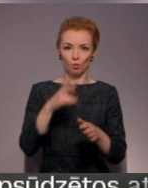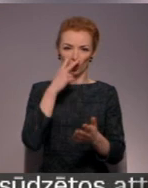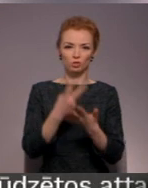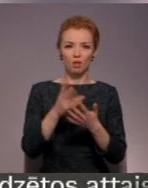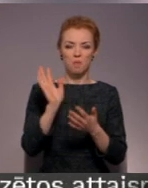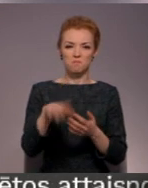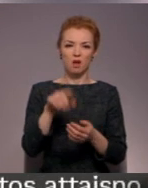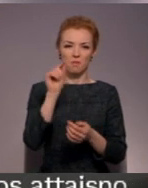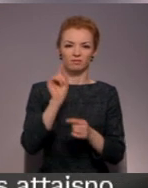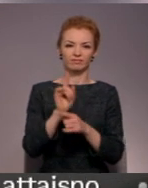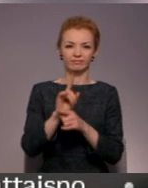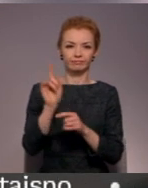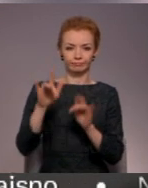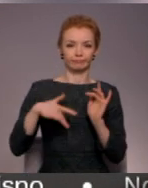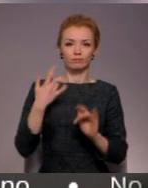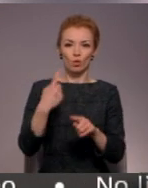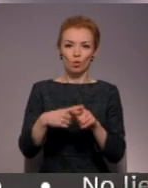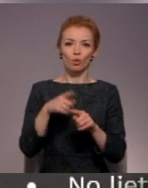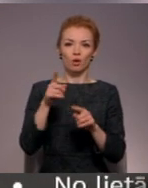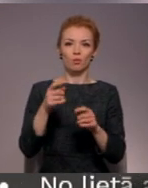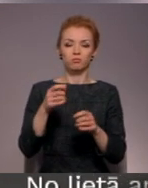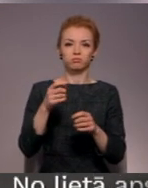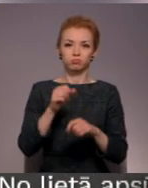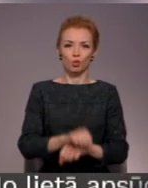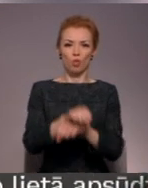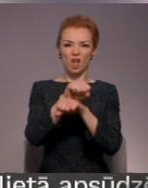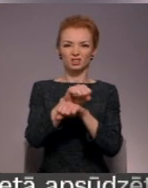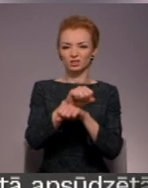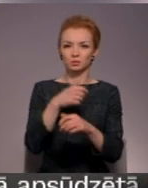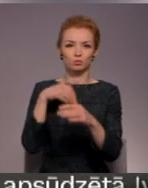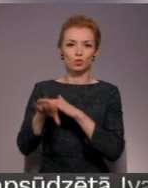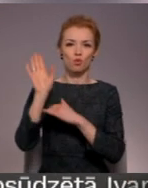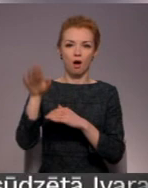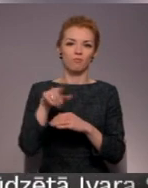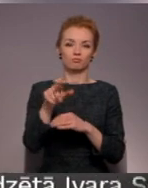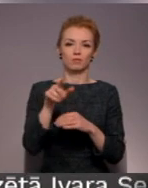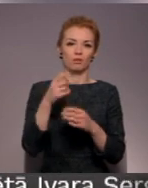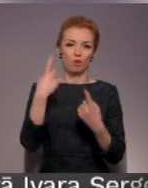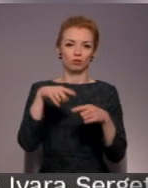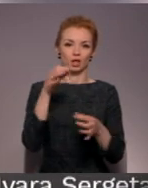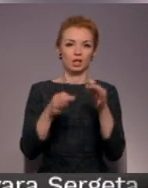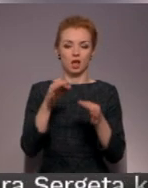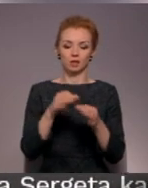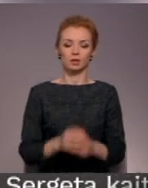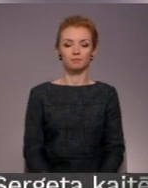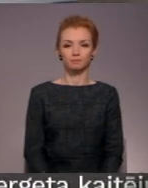par ņirgāšanos un protestēdam tiesasēdes vidū pameta zāli un vairāk Vita Sansrats